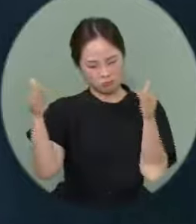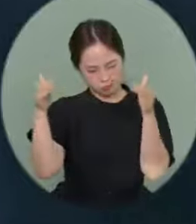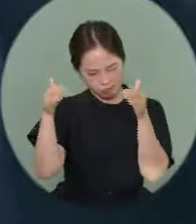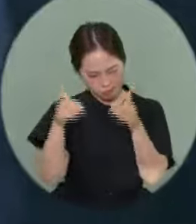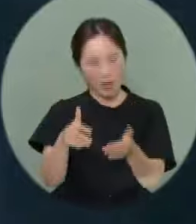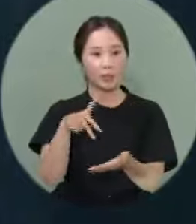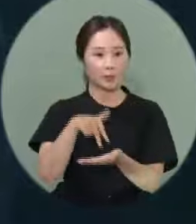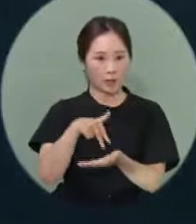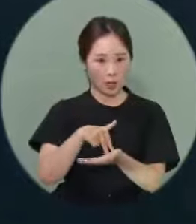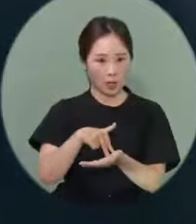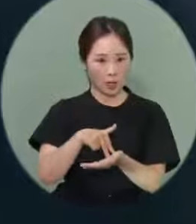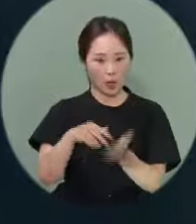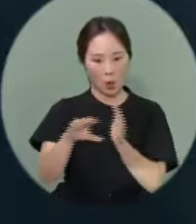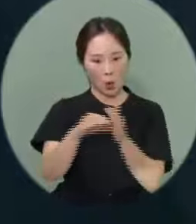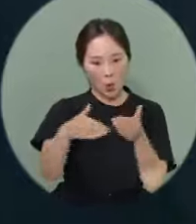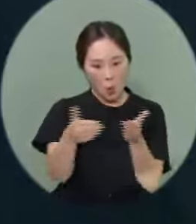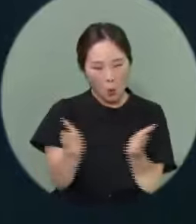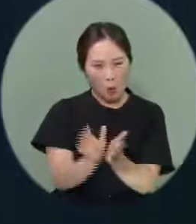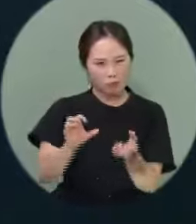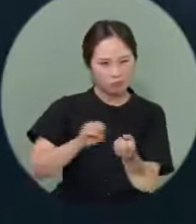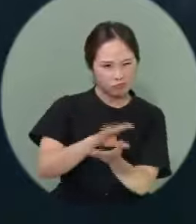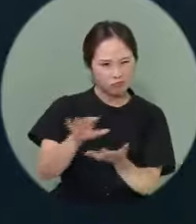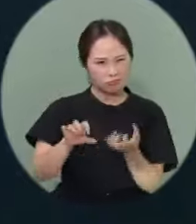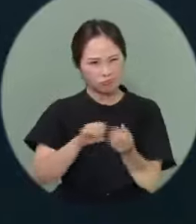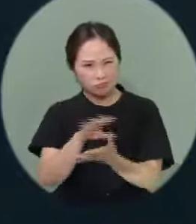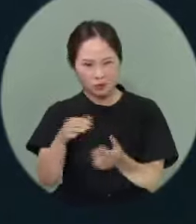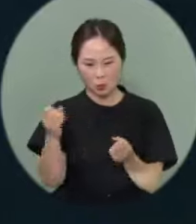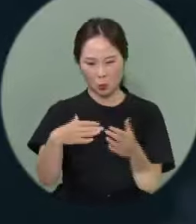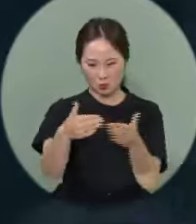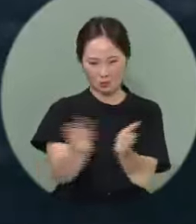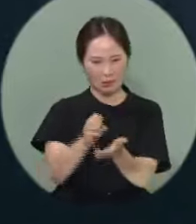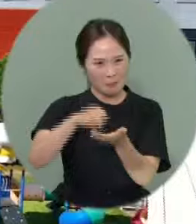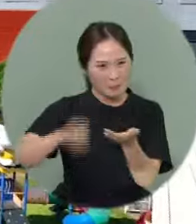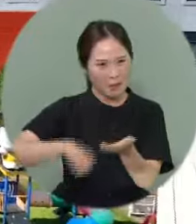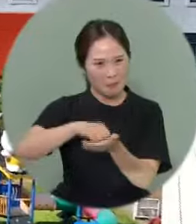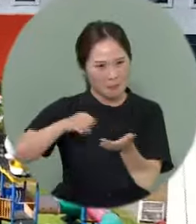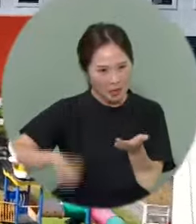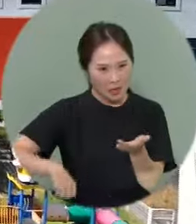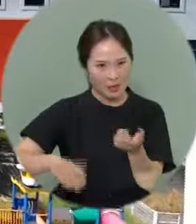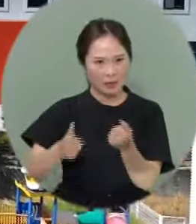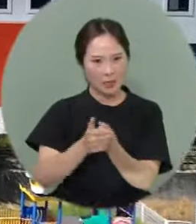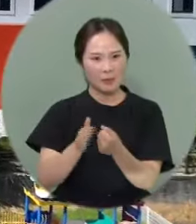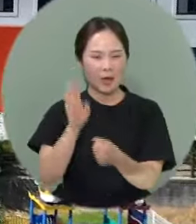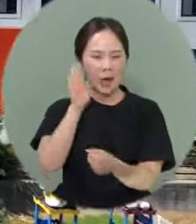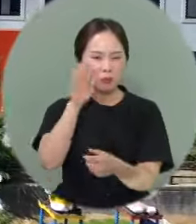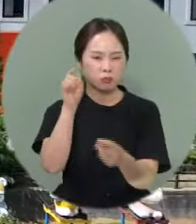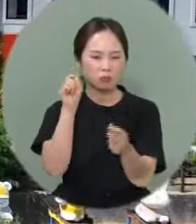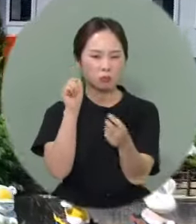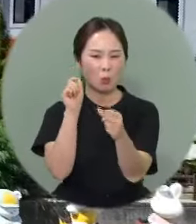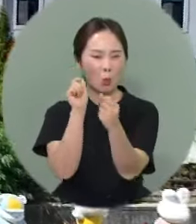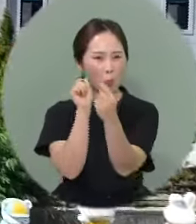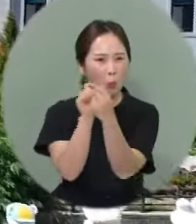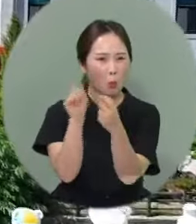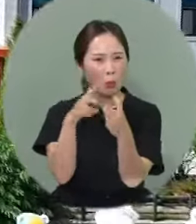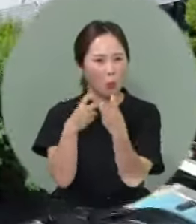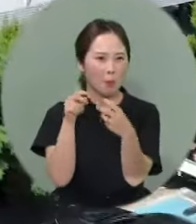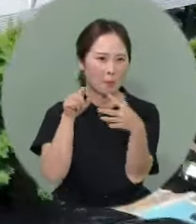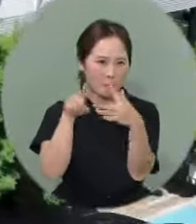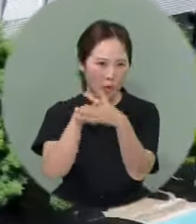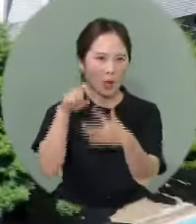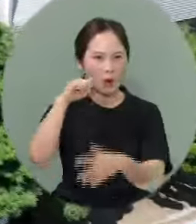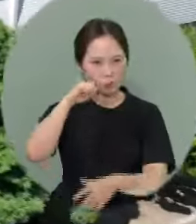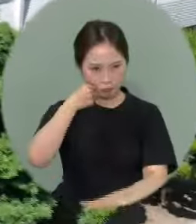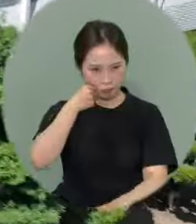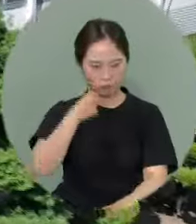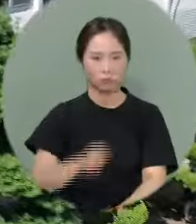선고했고 주당 경과에서 어 판도가 예측의 국으로 흘러가고 있습니다